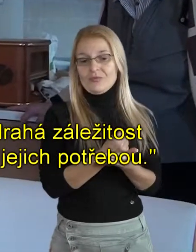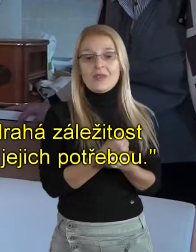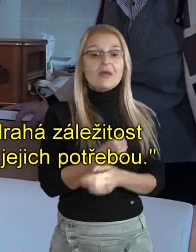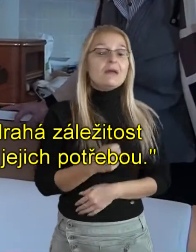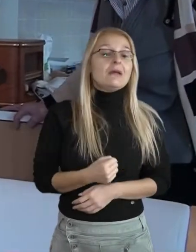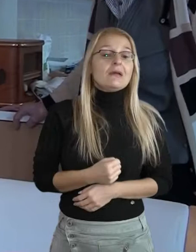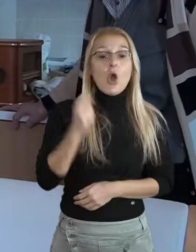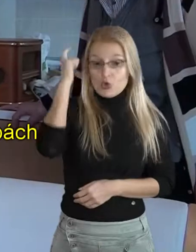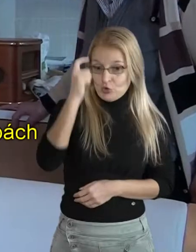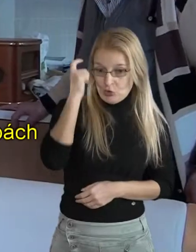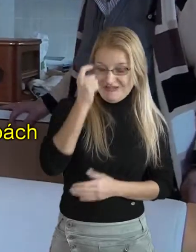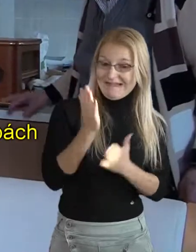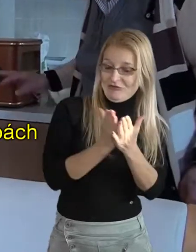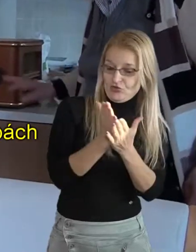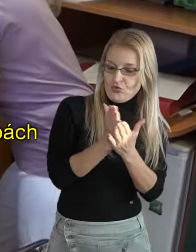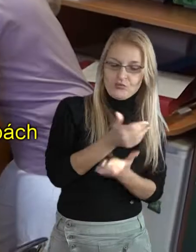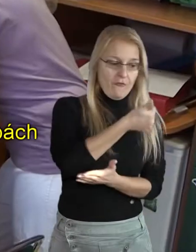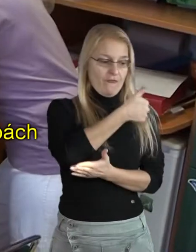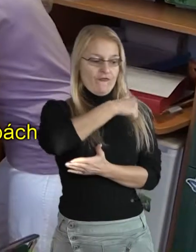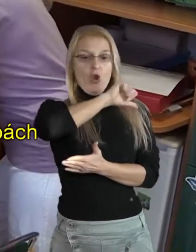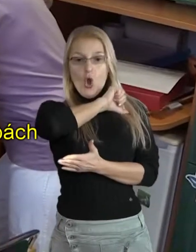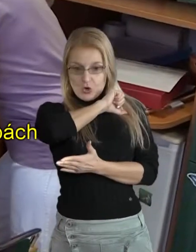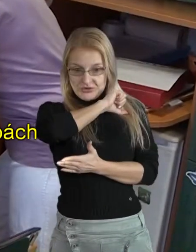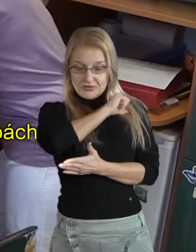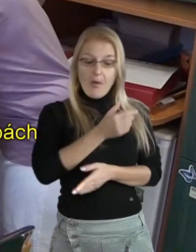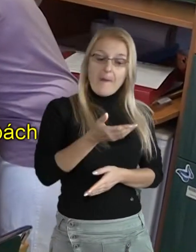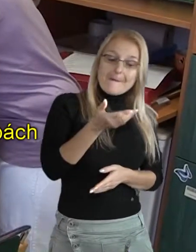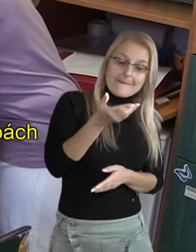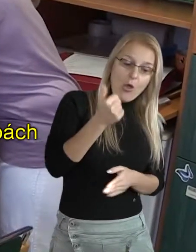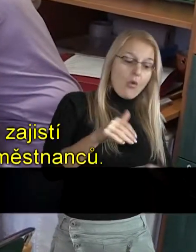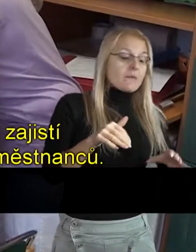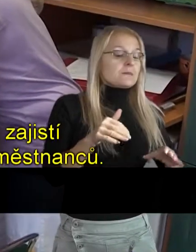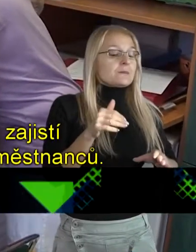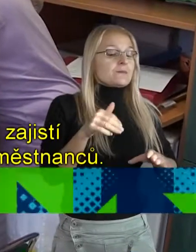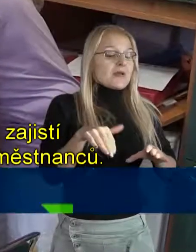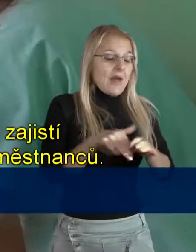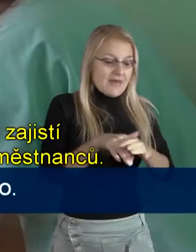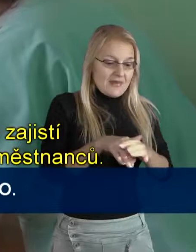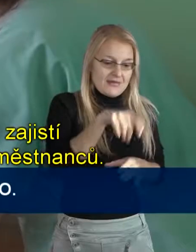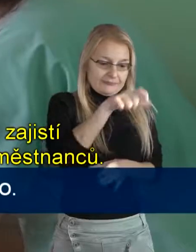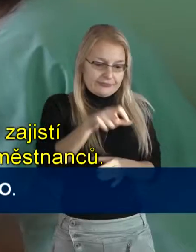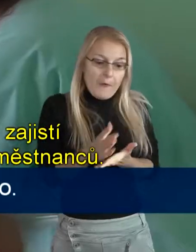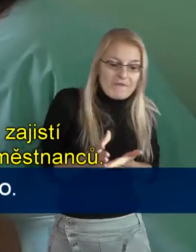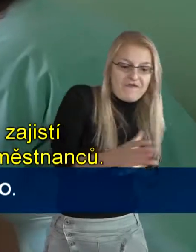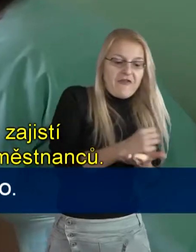za jejich potřebou. Dodejme, že v sociálních službách došlo ke zvýšení platů a část navýšení